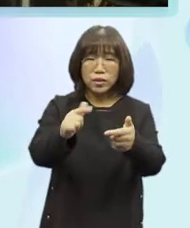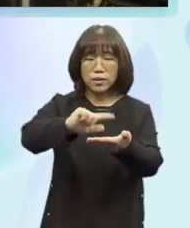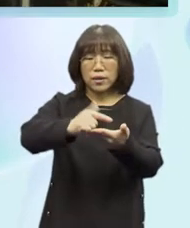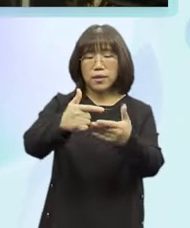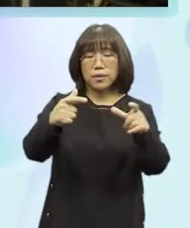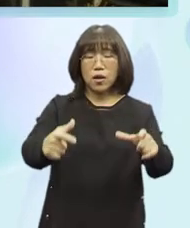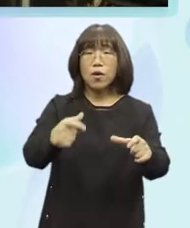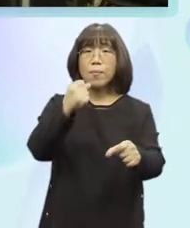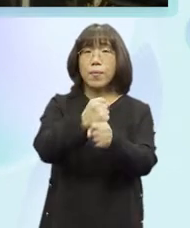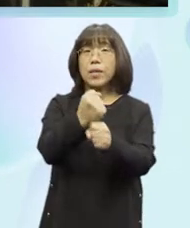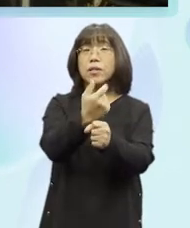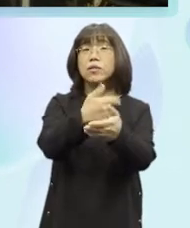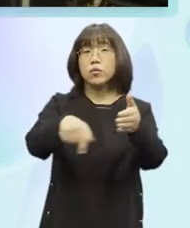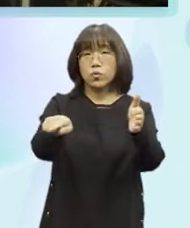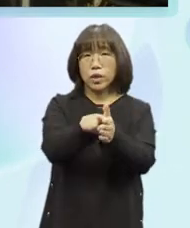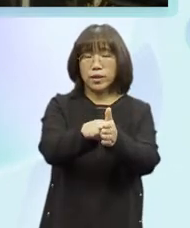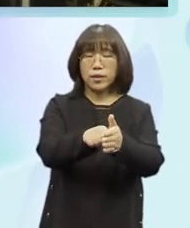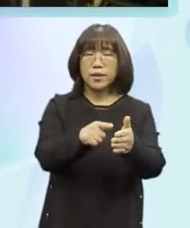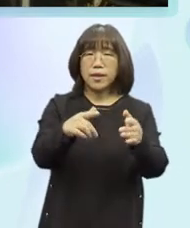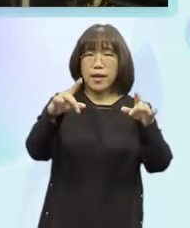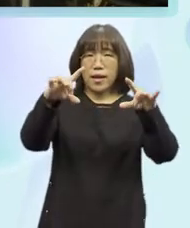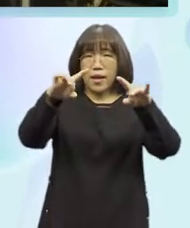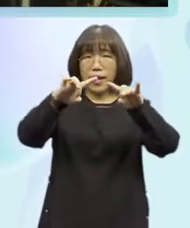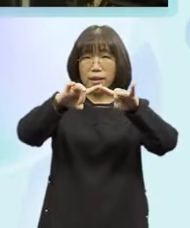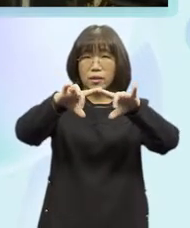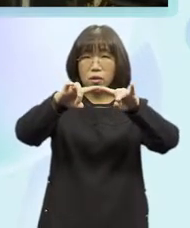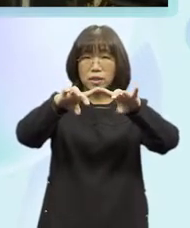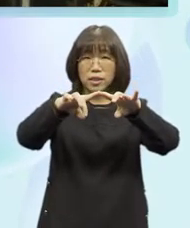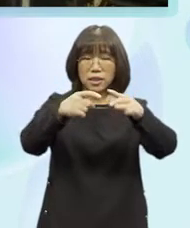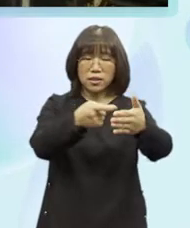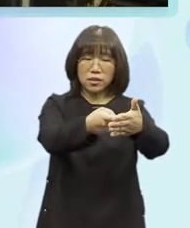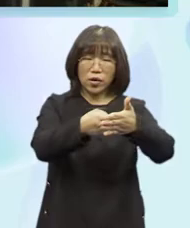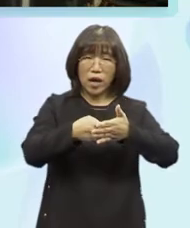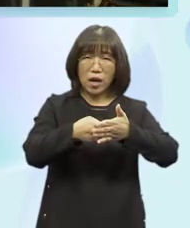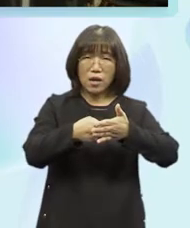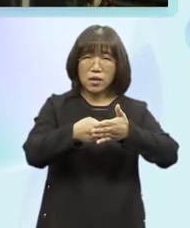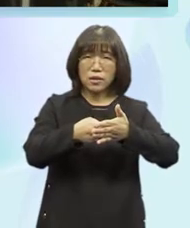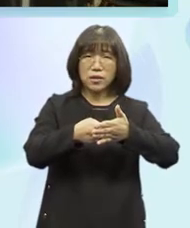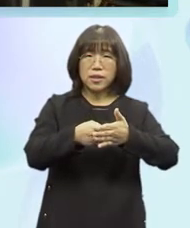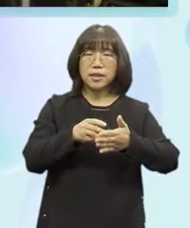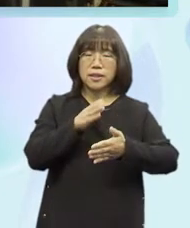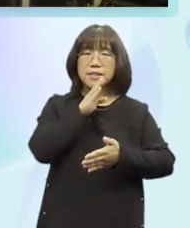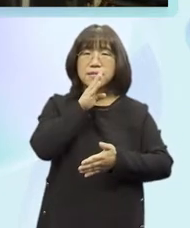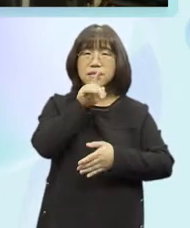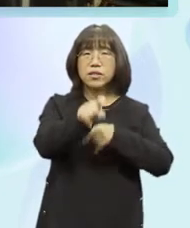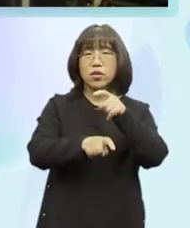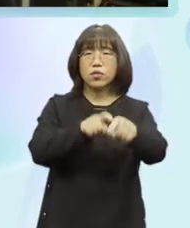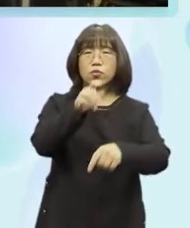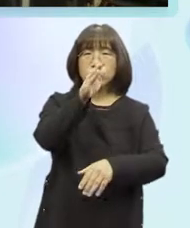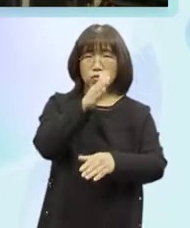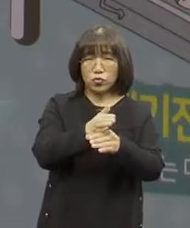위해 친환경 에너지 보급, 에너지 절약 실천 등 다양한 정책을 추진하고 있습니다.